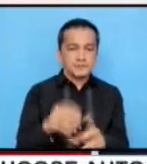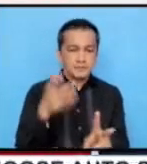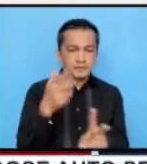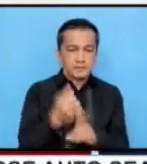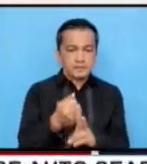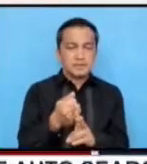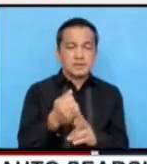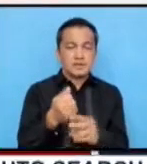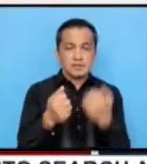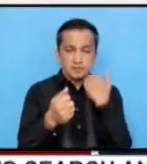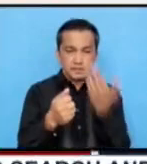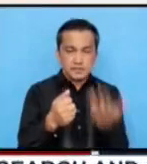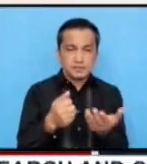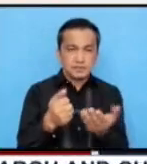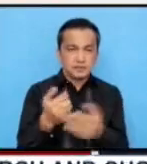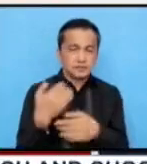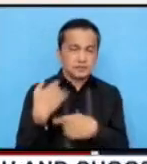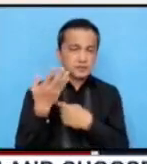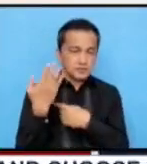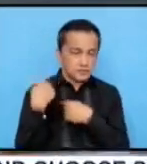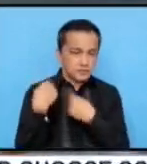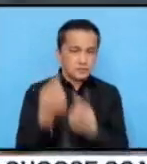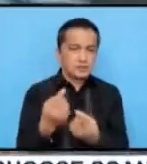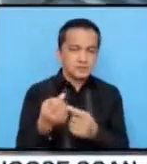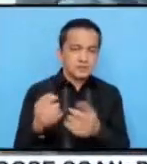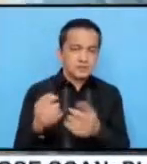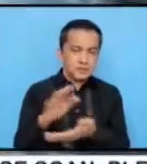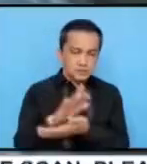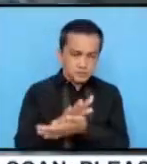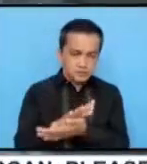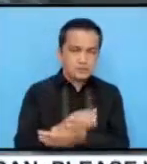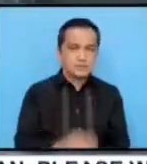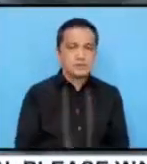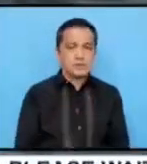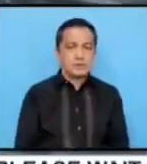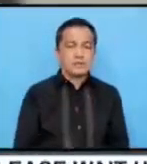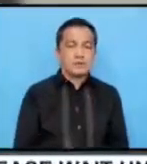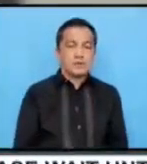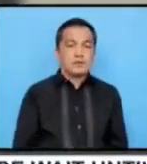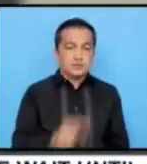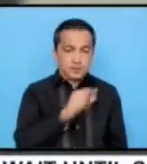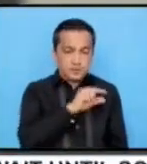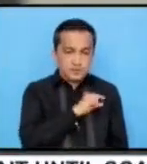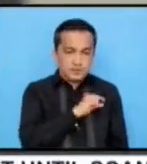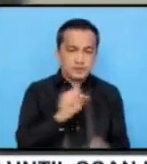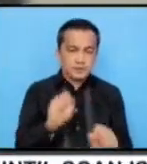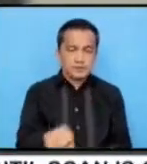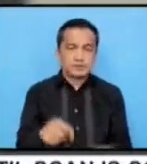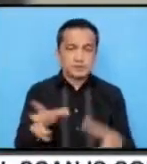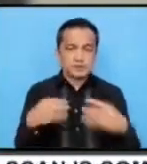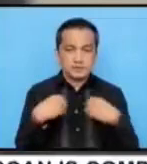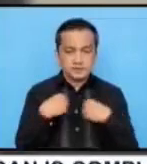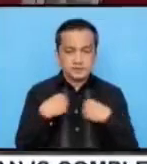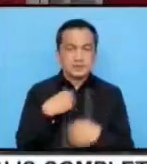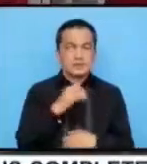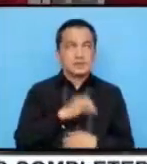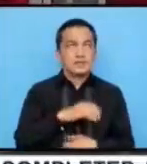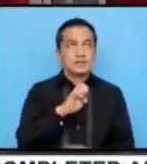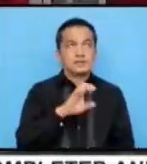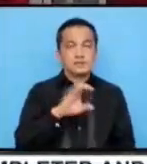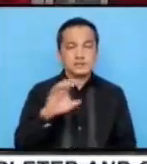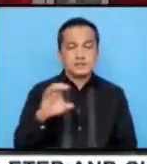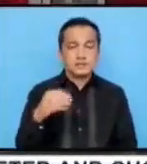sa nakalipas na mga kalamidad at kasalukuyang pandemya. Kwalipikado ang makatatanggap ng benepisyo mula sa ECC ang mga miyembro